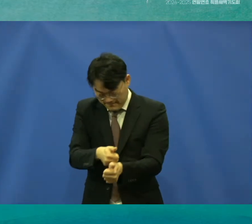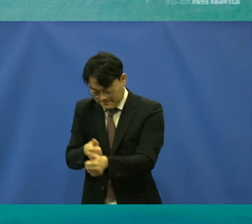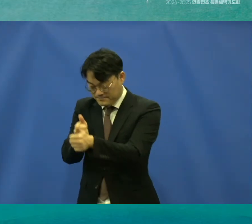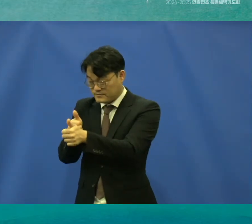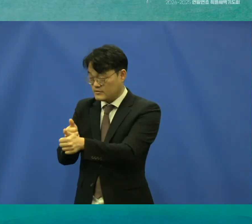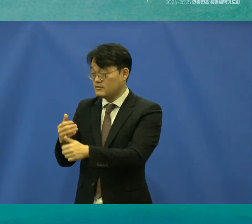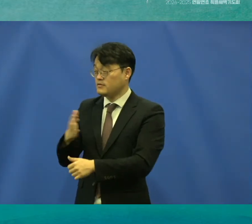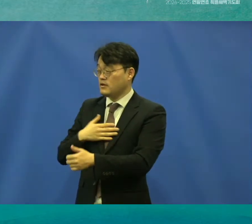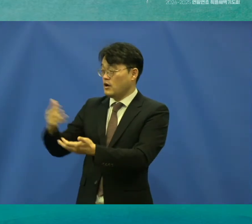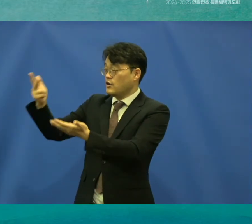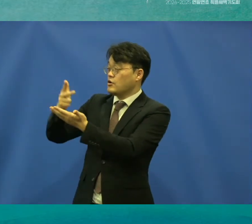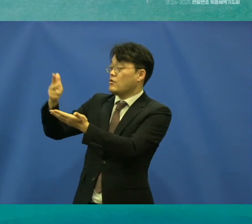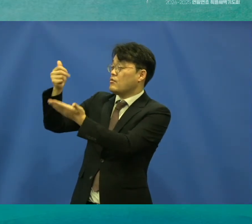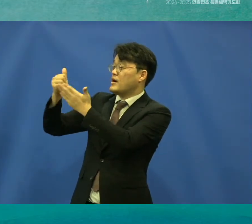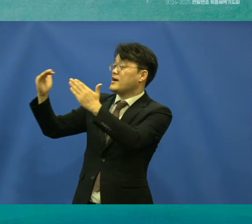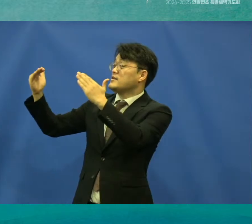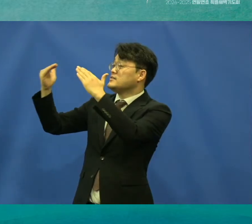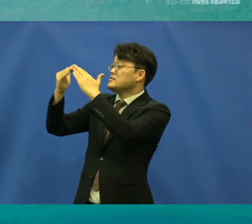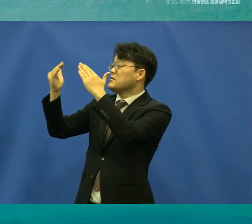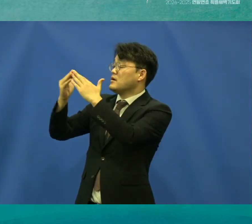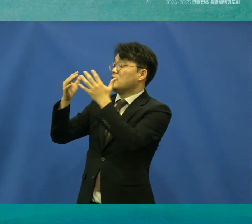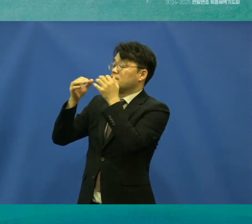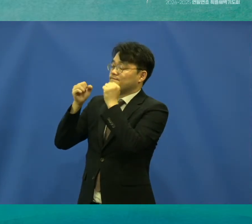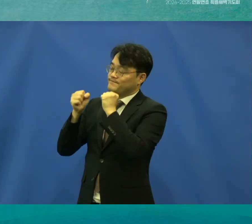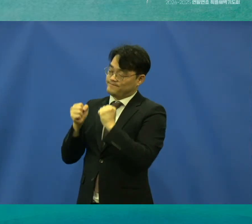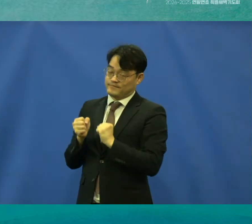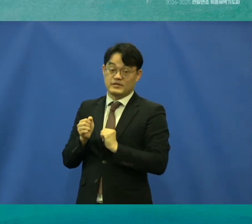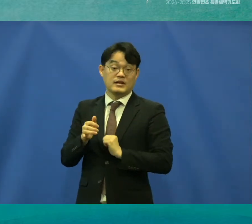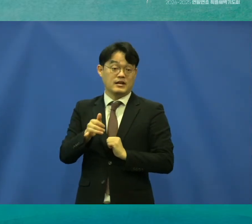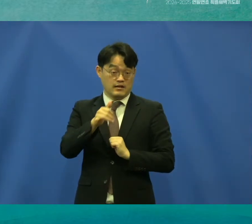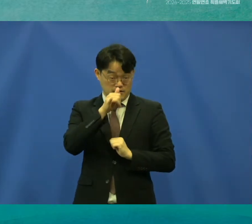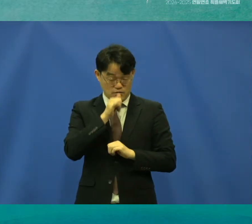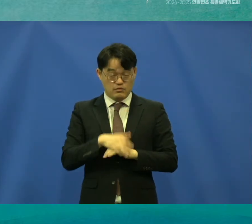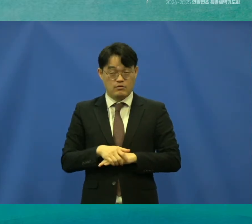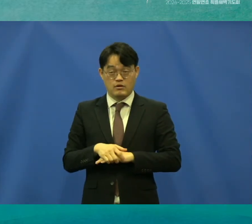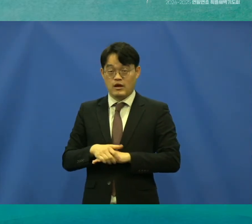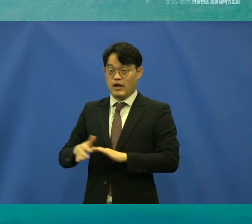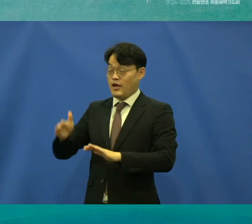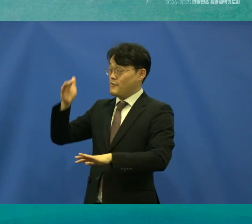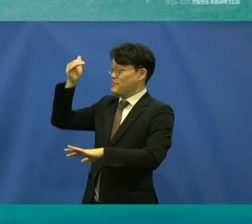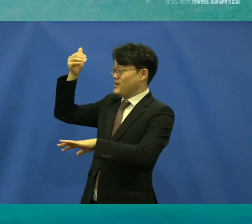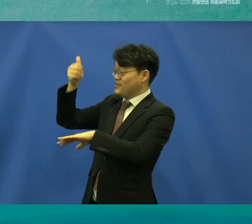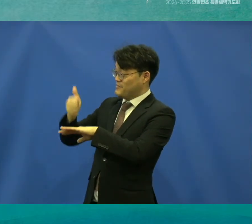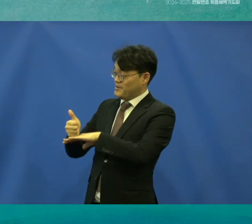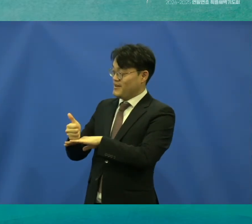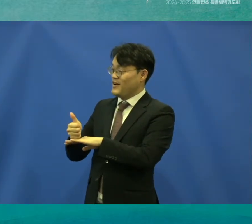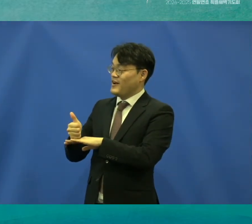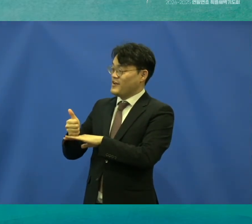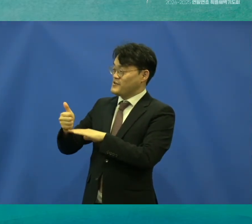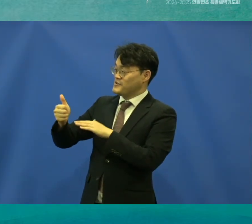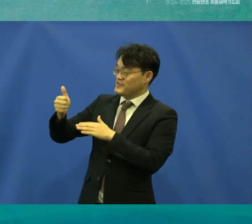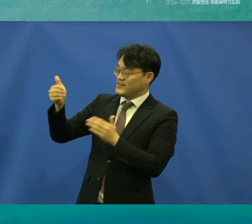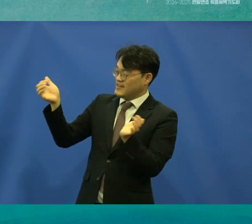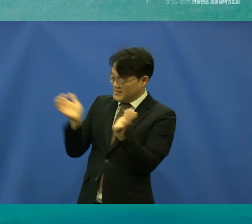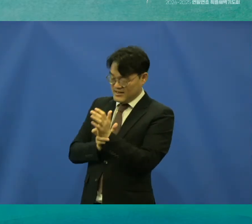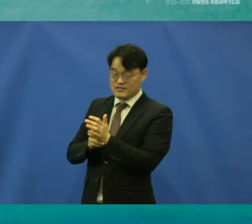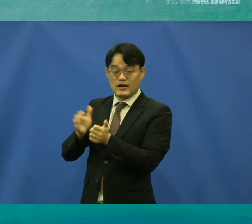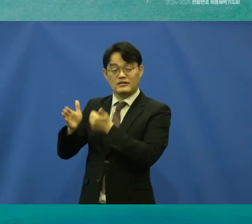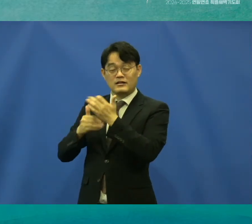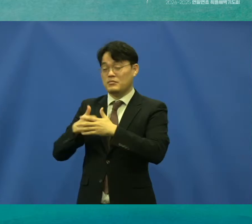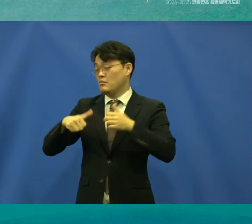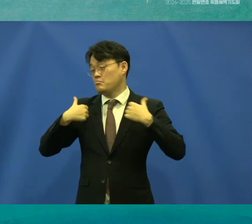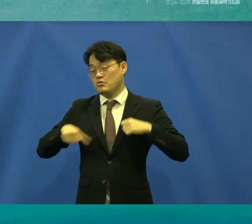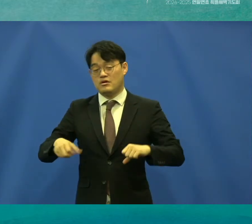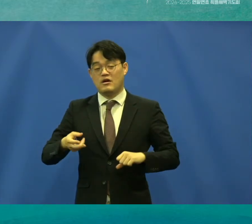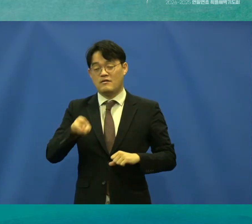하도록, 멋진 마지막 해피 엔딩이 되도록 하나님이 우리를 포기하지 않고 추격하시고 그